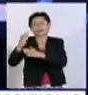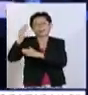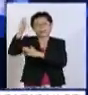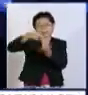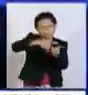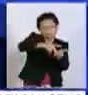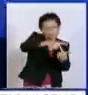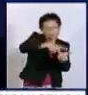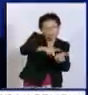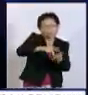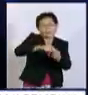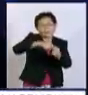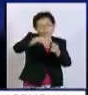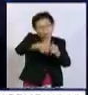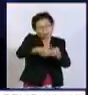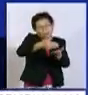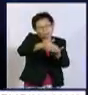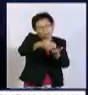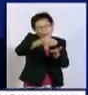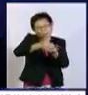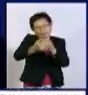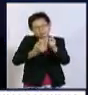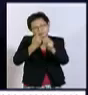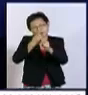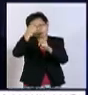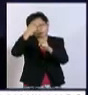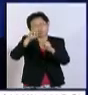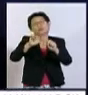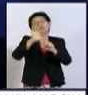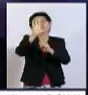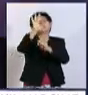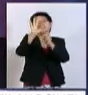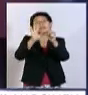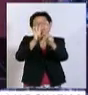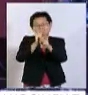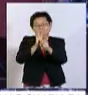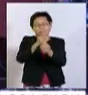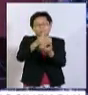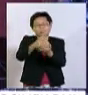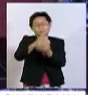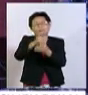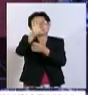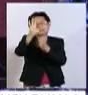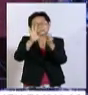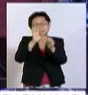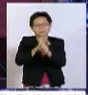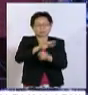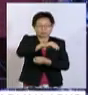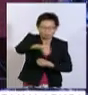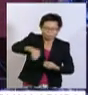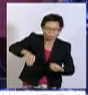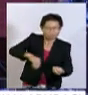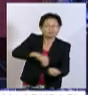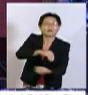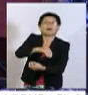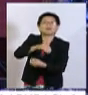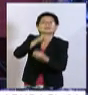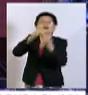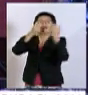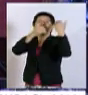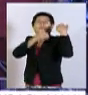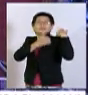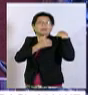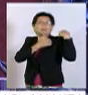akan dibayar melalui bayaran ansuran tahunan untuk tempoh 9 tahun. Pengambil alihan ini tidak akan membabitkan apa-apa